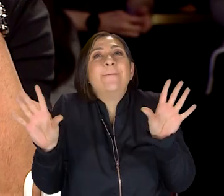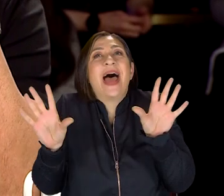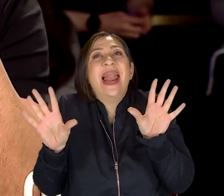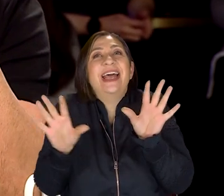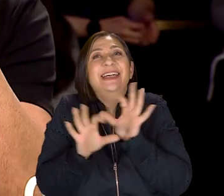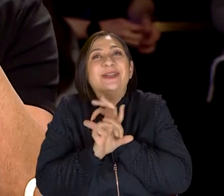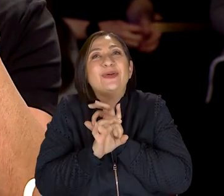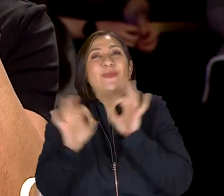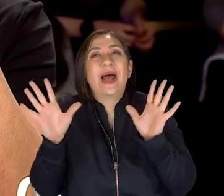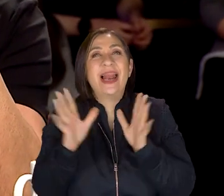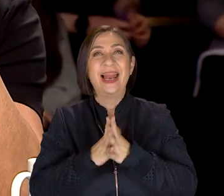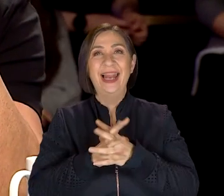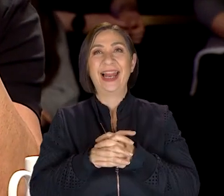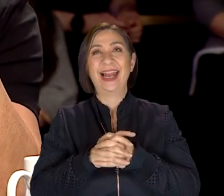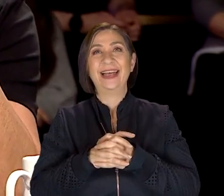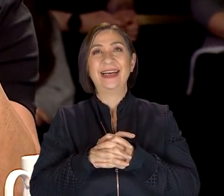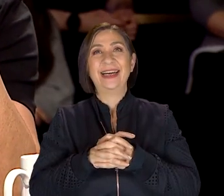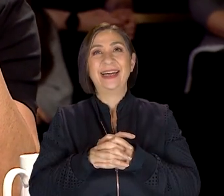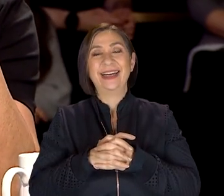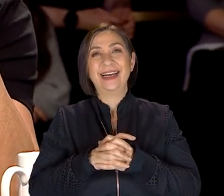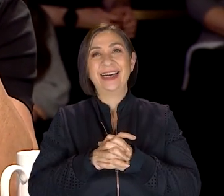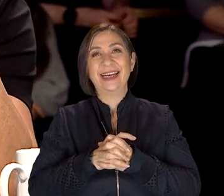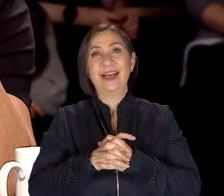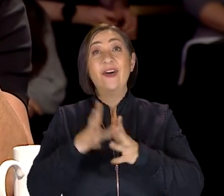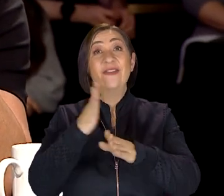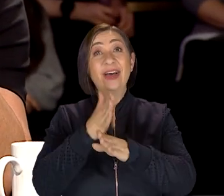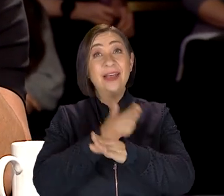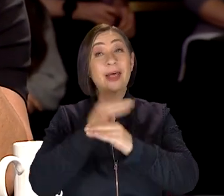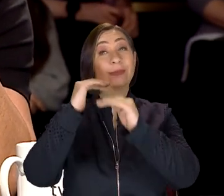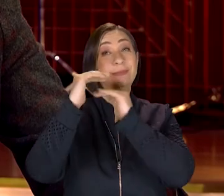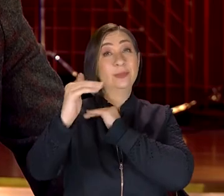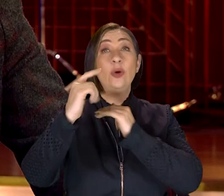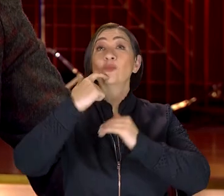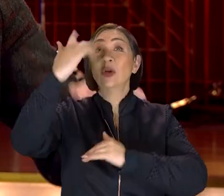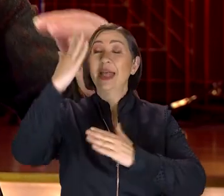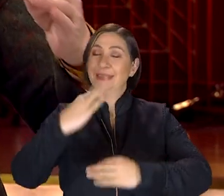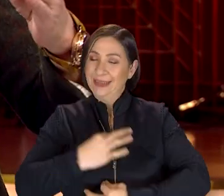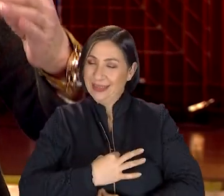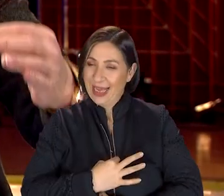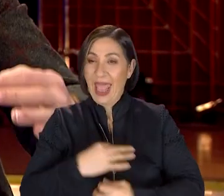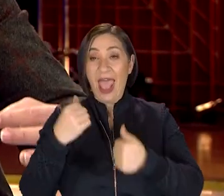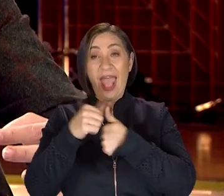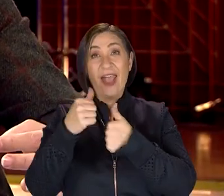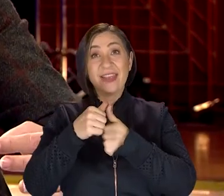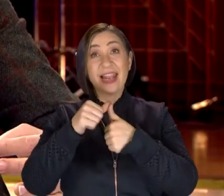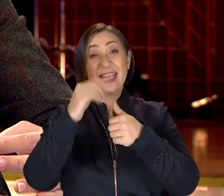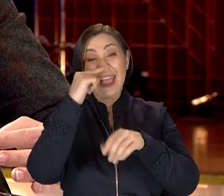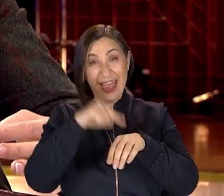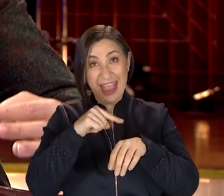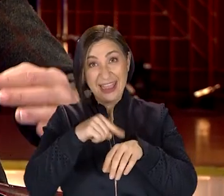Mükemmel buluştu. Vallahi billahi. Vatana, millete, büyüklere saygılı, evli kurumuna